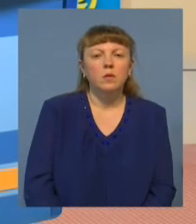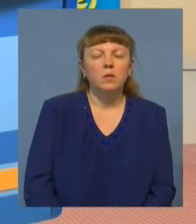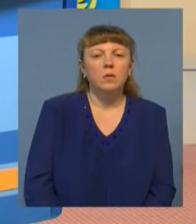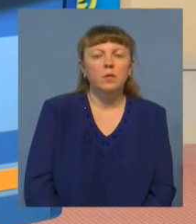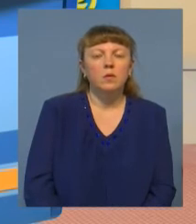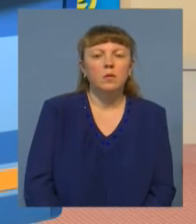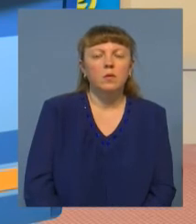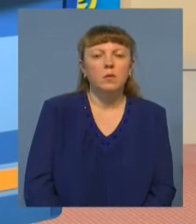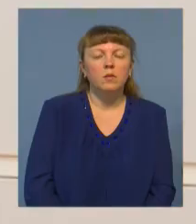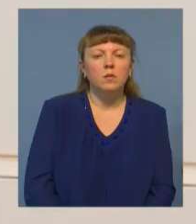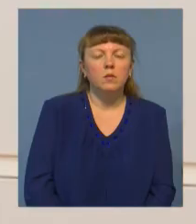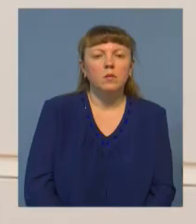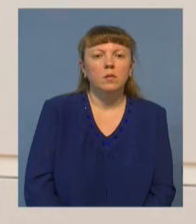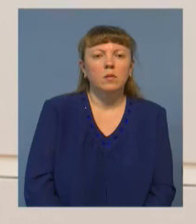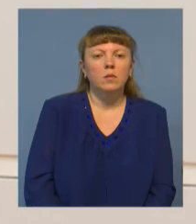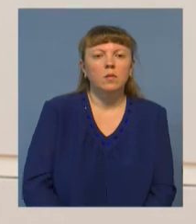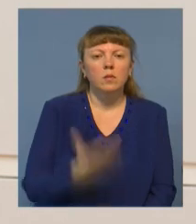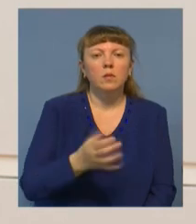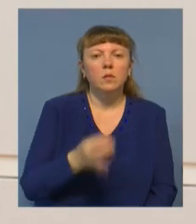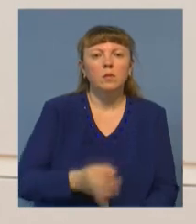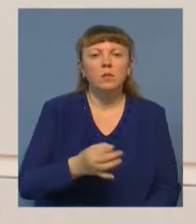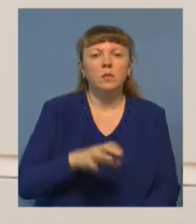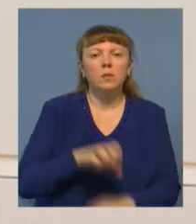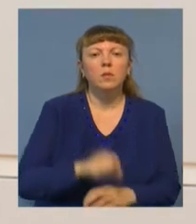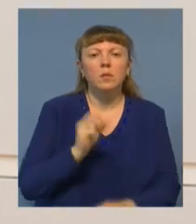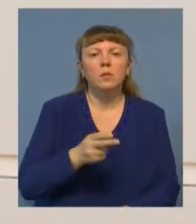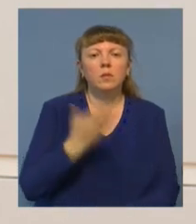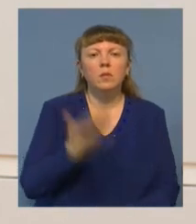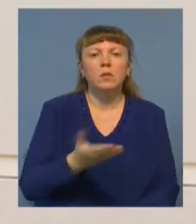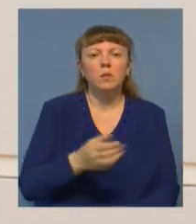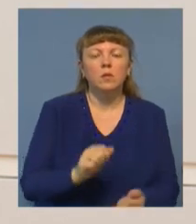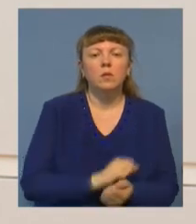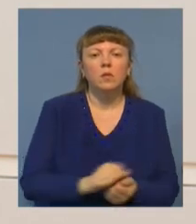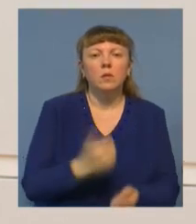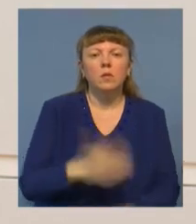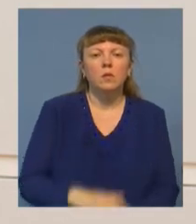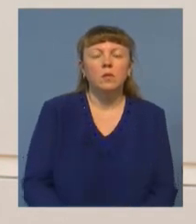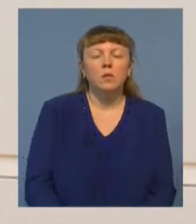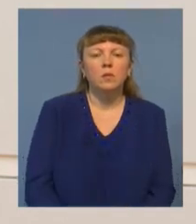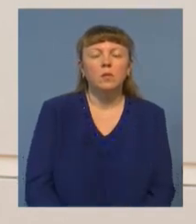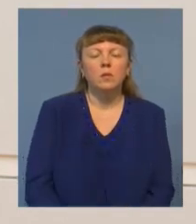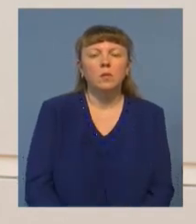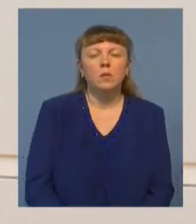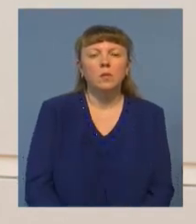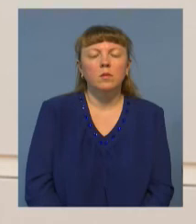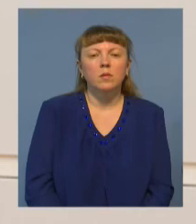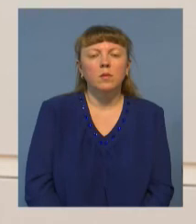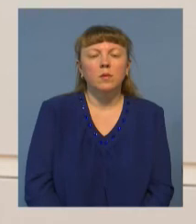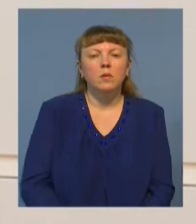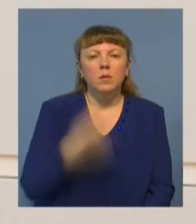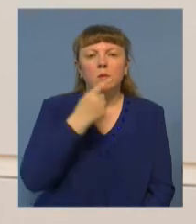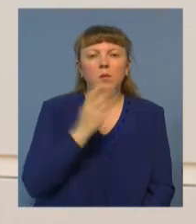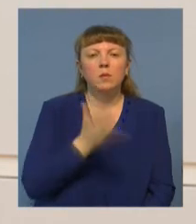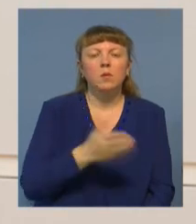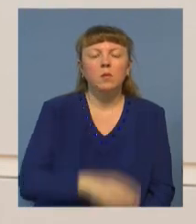что обращение в суд уже после того, как сдали документы. Так как органам